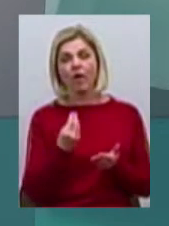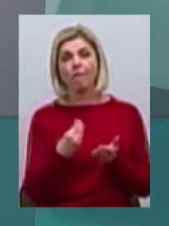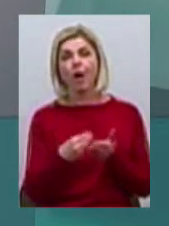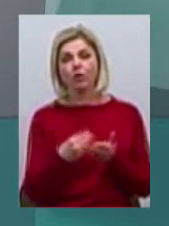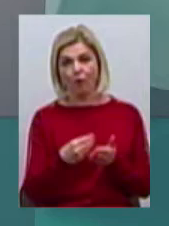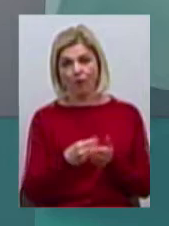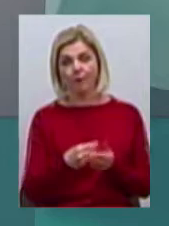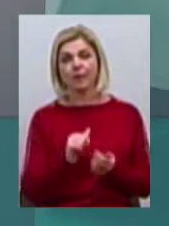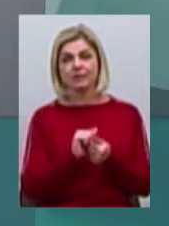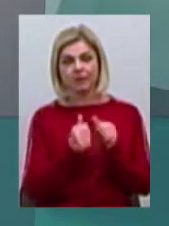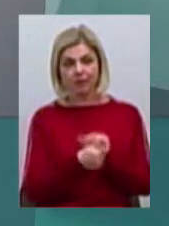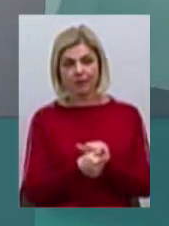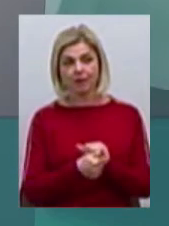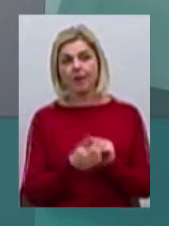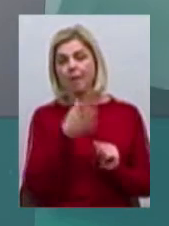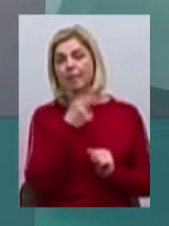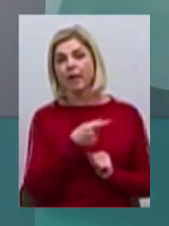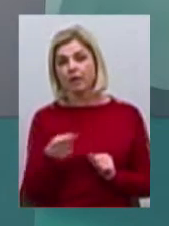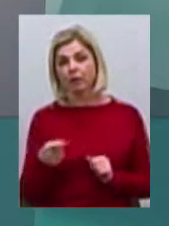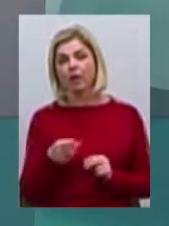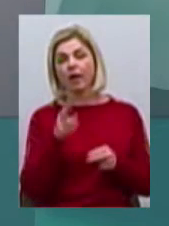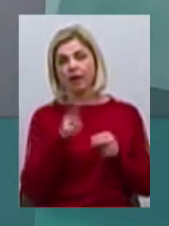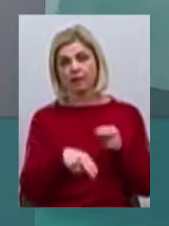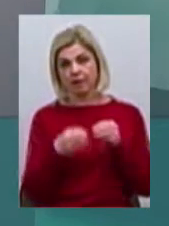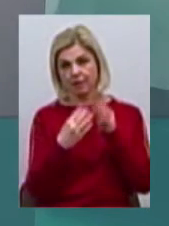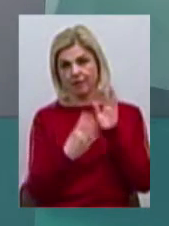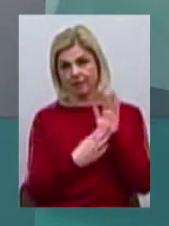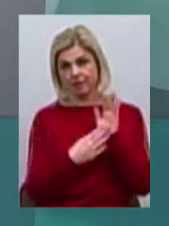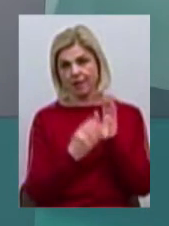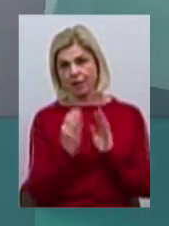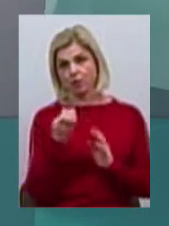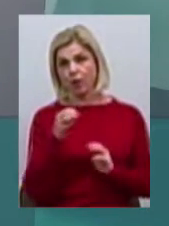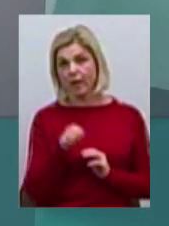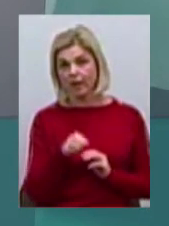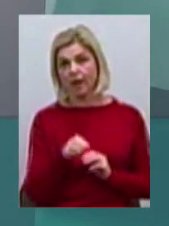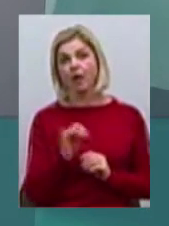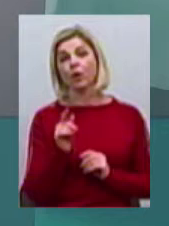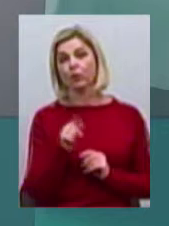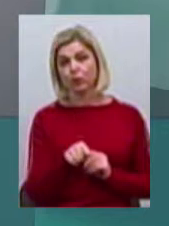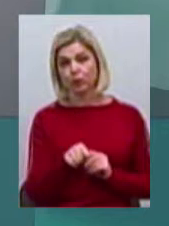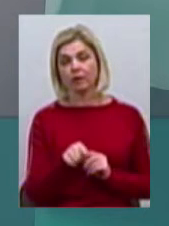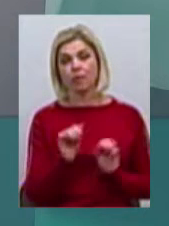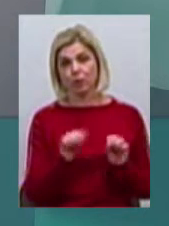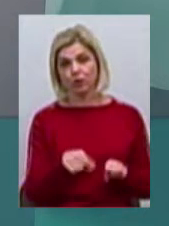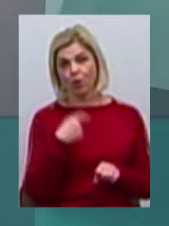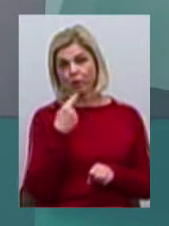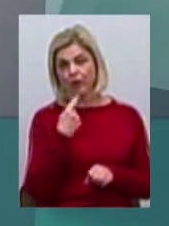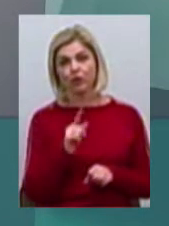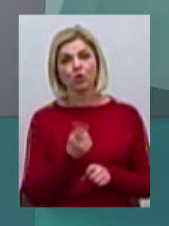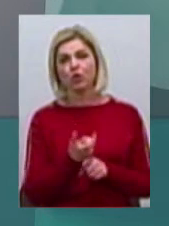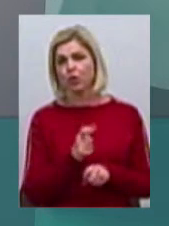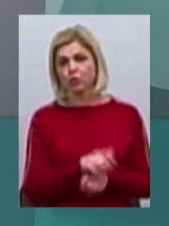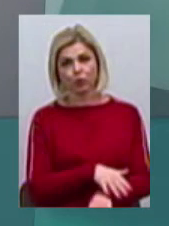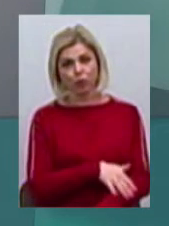заміняється. Це який період? Це вже кінець 19 століття. І от тут можемо говорити, що не дуже